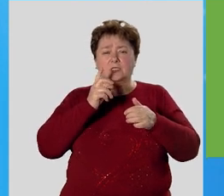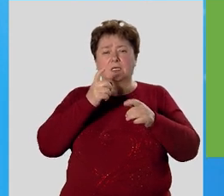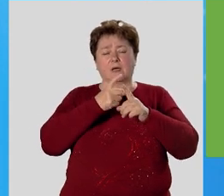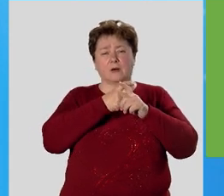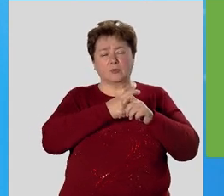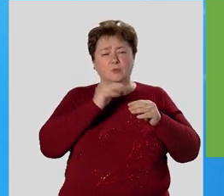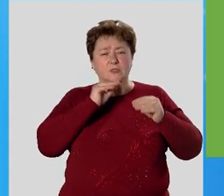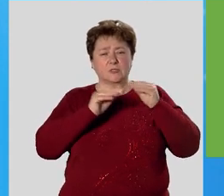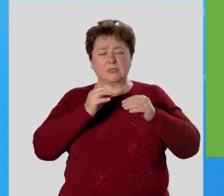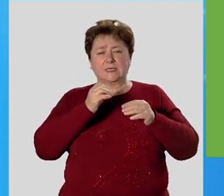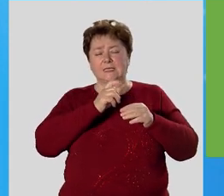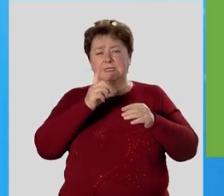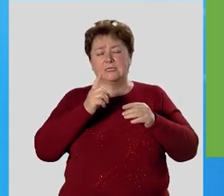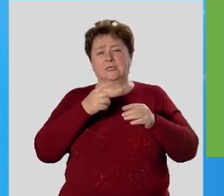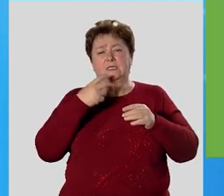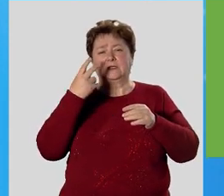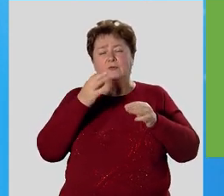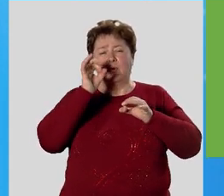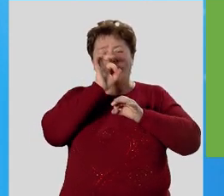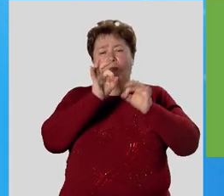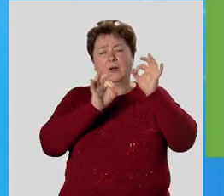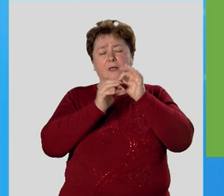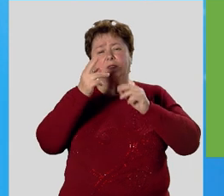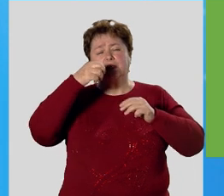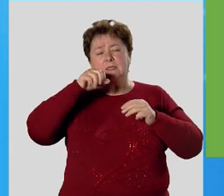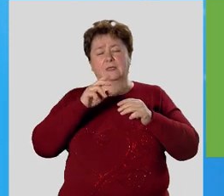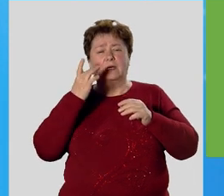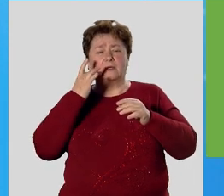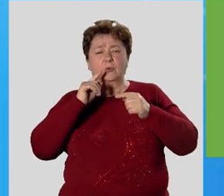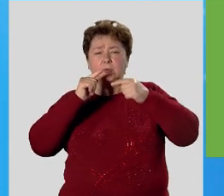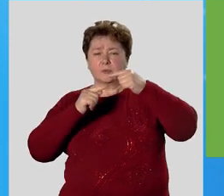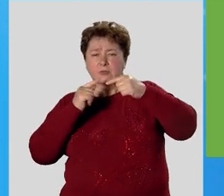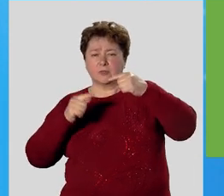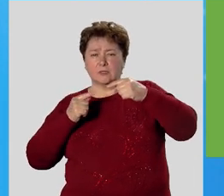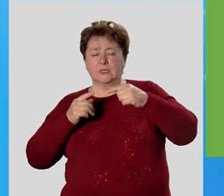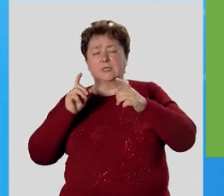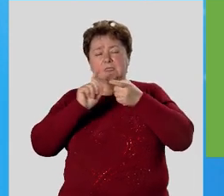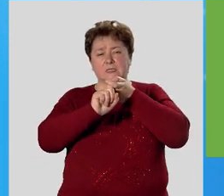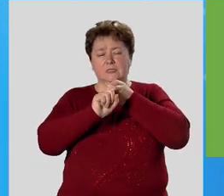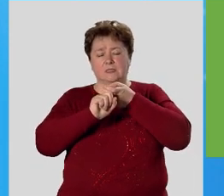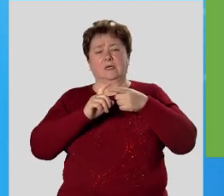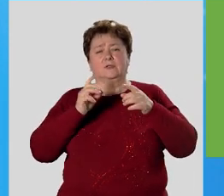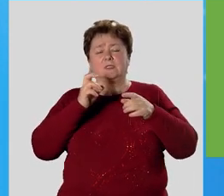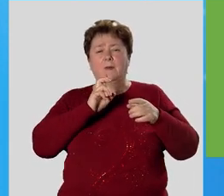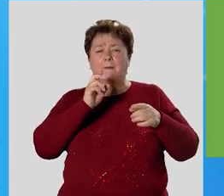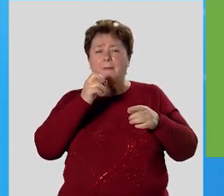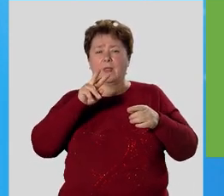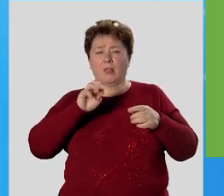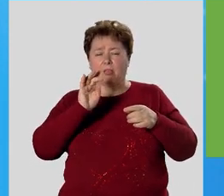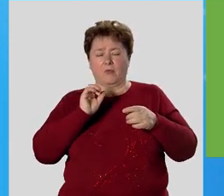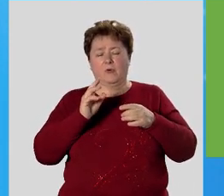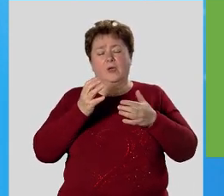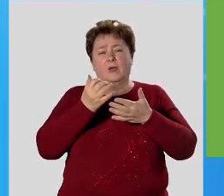хромосома состоит из двух молекул ДНК, которые спирализуются, соединяются с белками